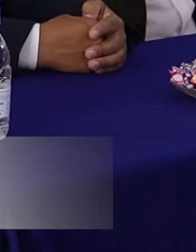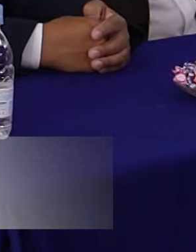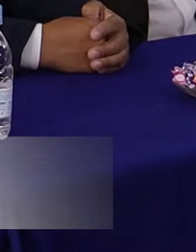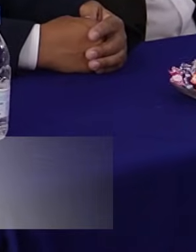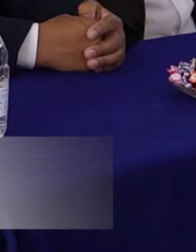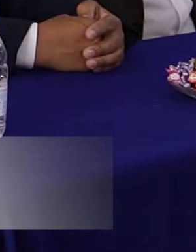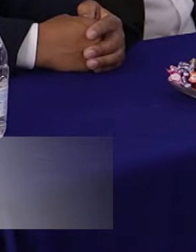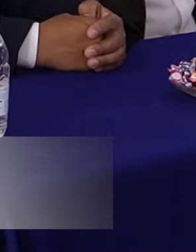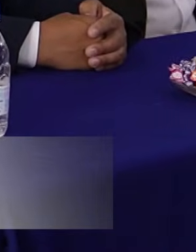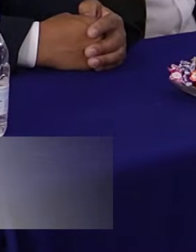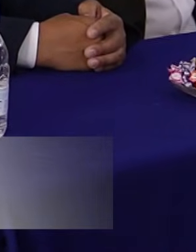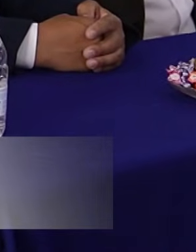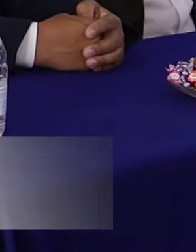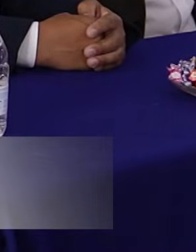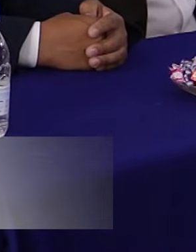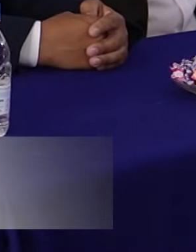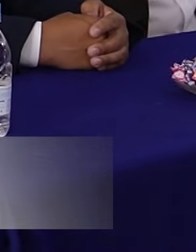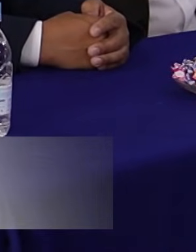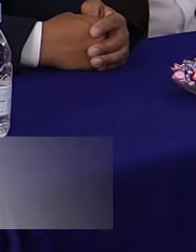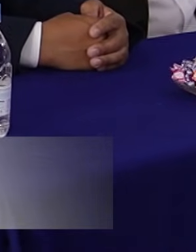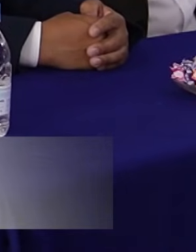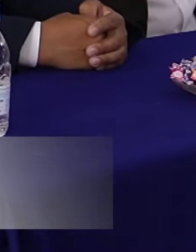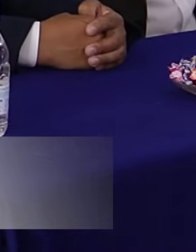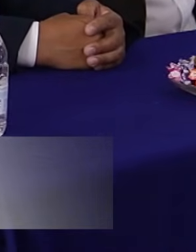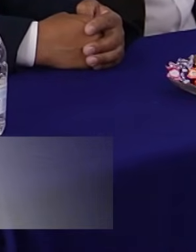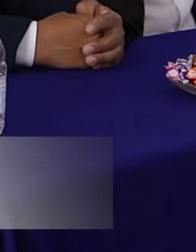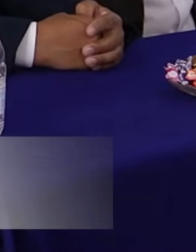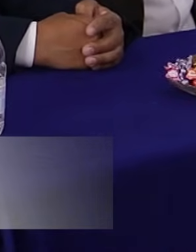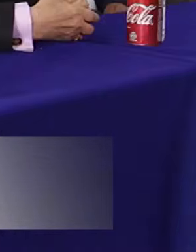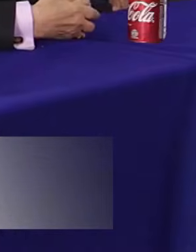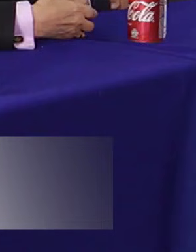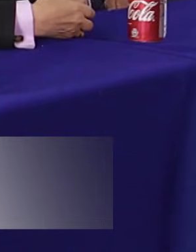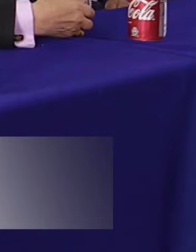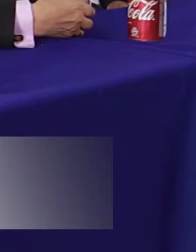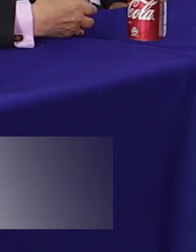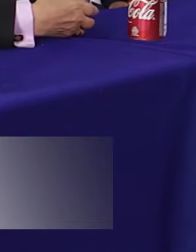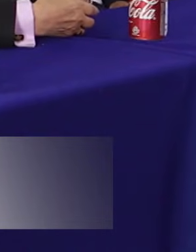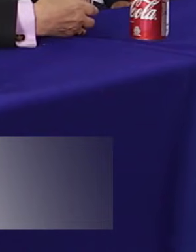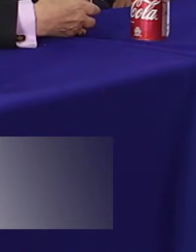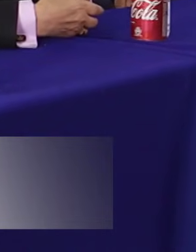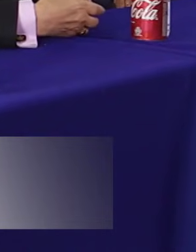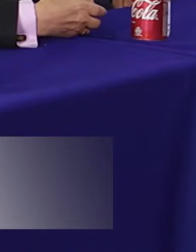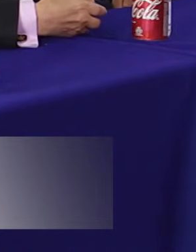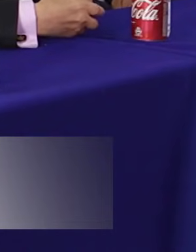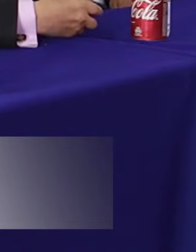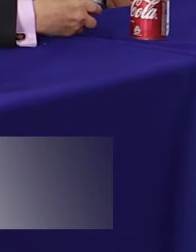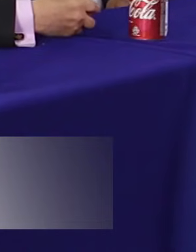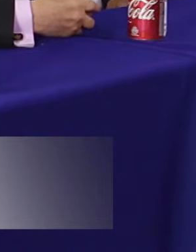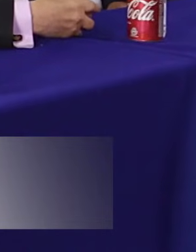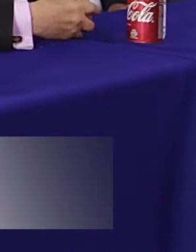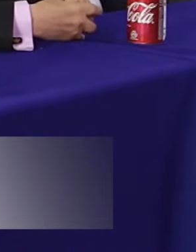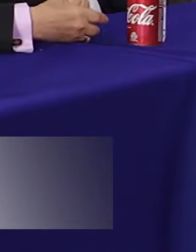одонгоор дэлхийн шатрын холбооны дасгалжуулагч Батуулд, алтан гац одонгоор Монгол улсын авраг спортын мастер Амбаатар, олон улсын шүүгч Оюун